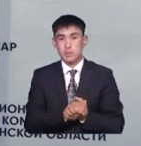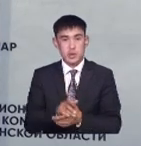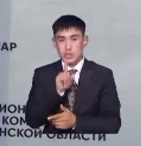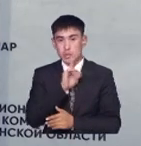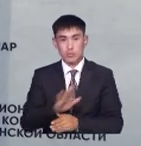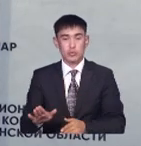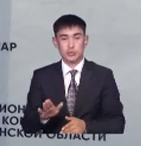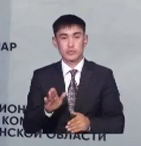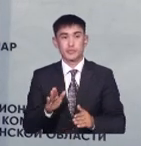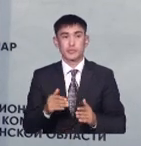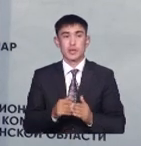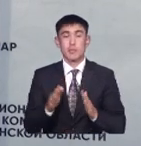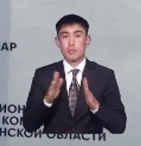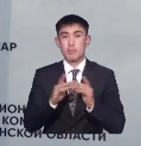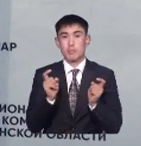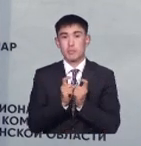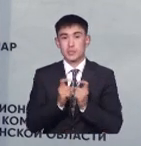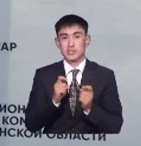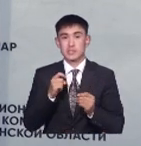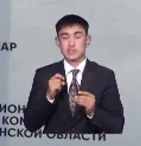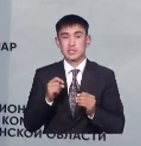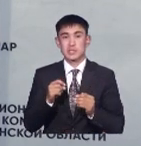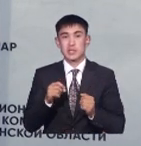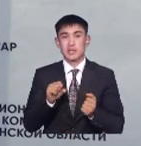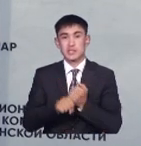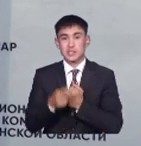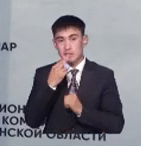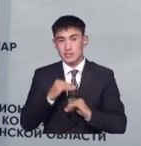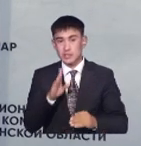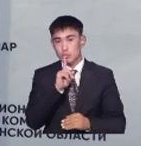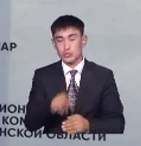сторон по бытовому насилию, применение насилия в отношении несовершеннолетних не допускается.